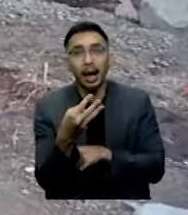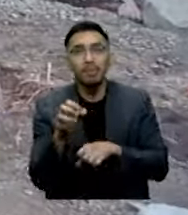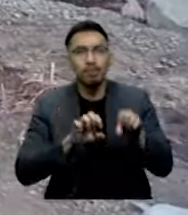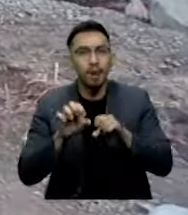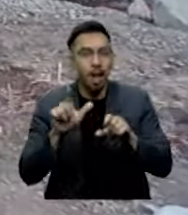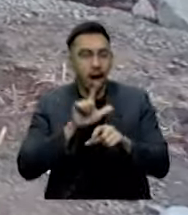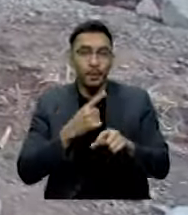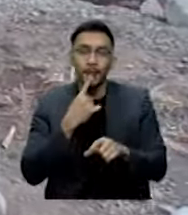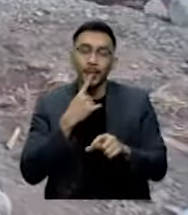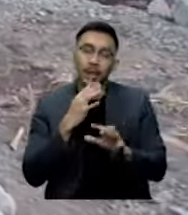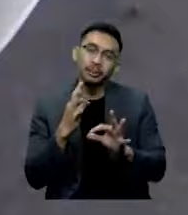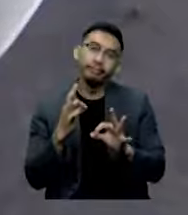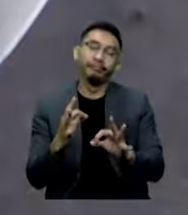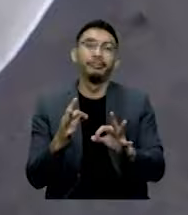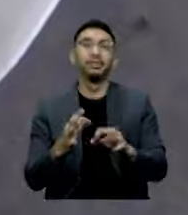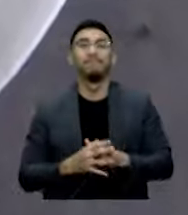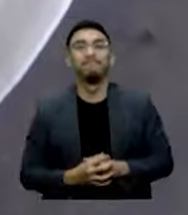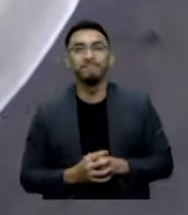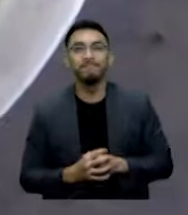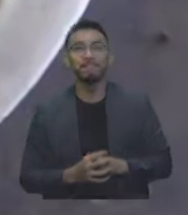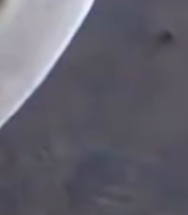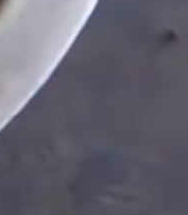yang menggugah selera.